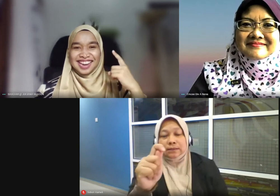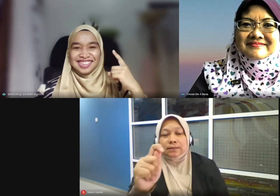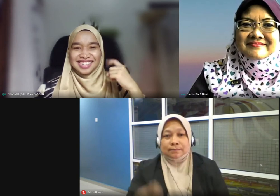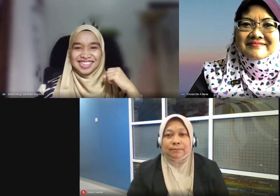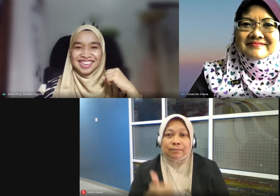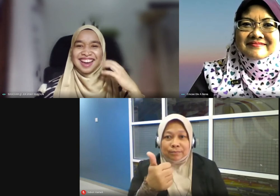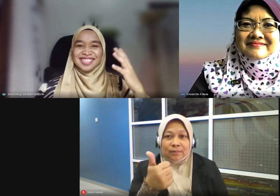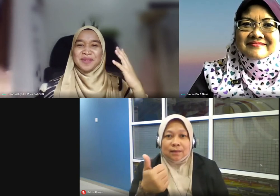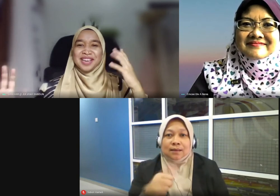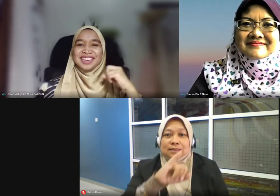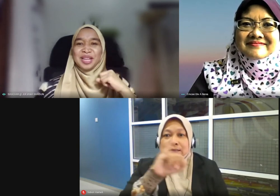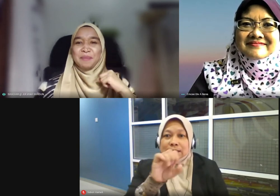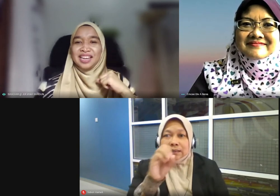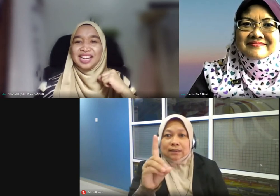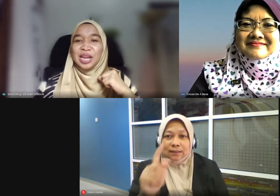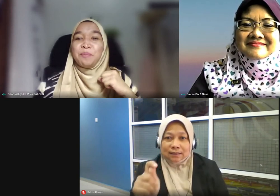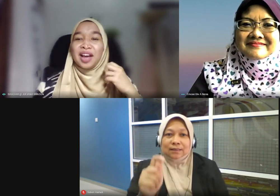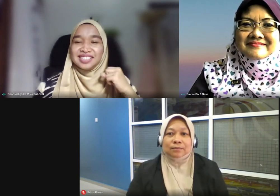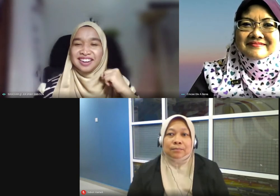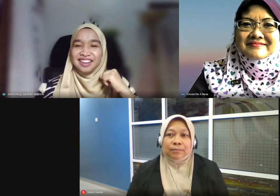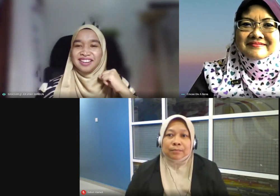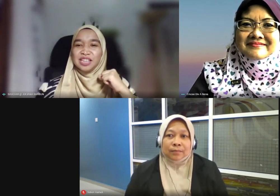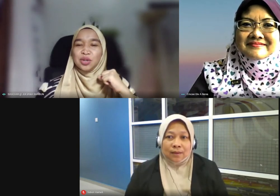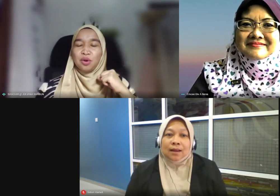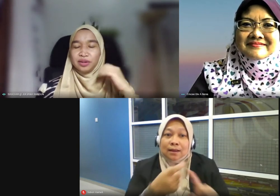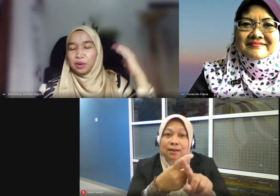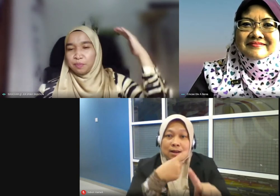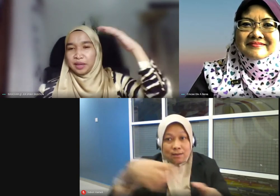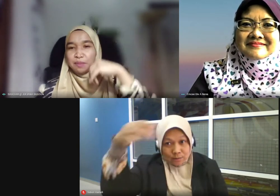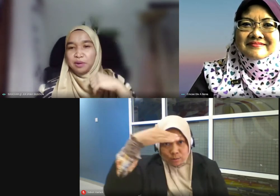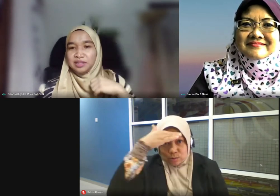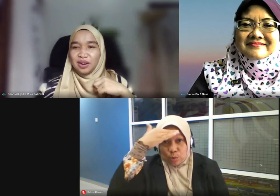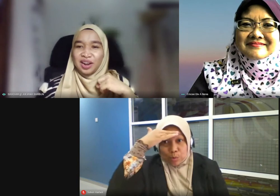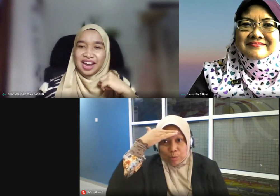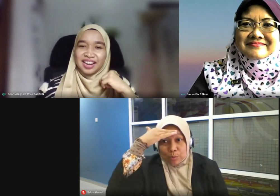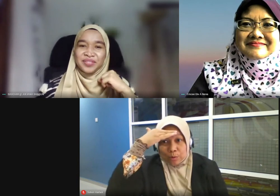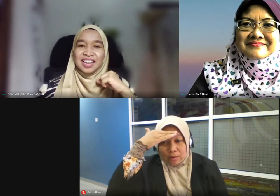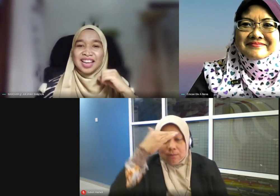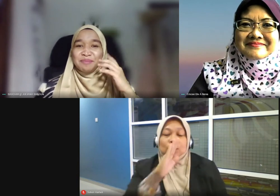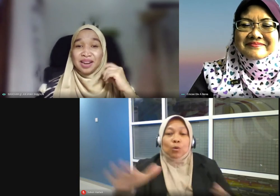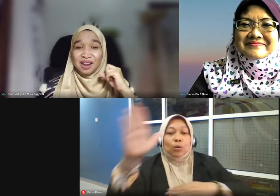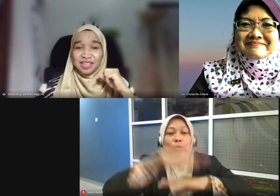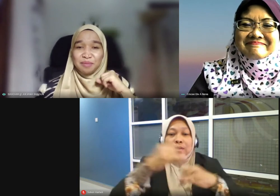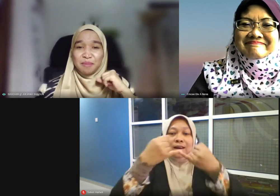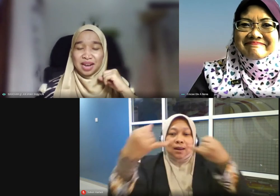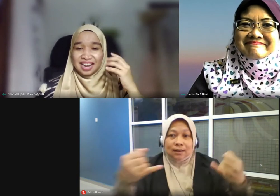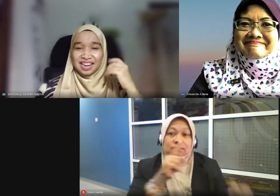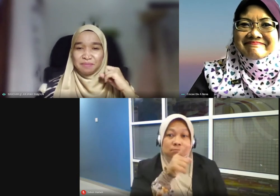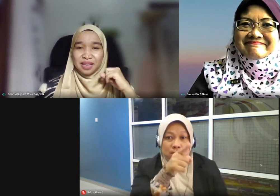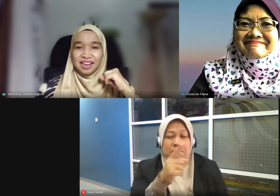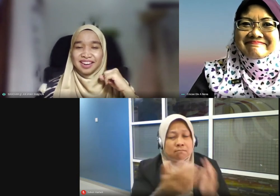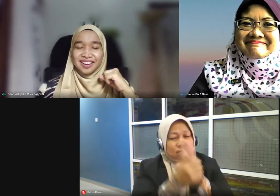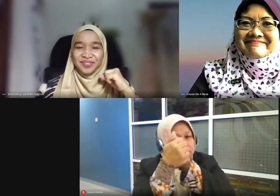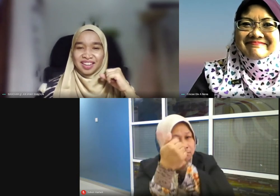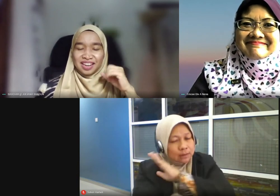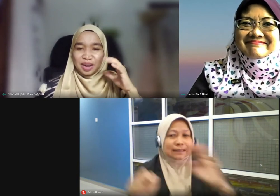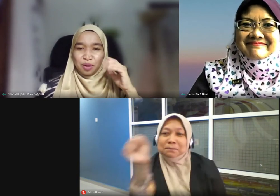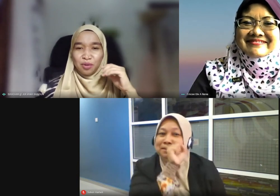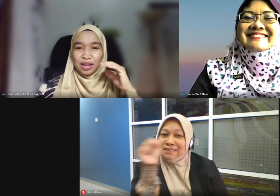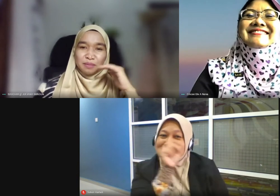Yeah, JDT. Yes, speaker kita pagi ini diimport khas dari negeri Johor. Diimport secara online. Beliau sangat berbakat dalam nyanyian